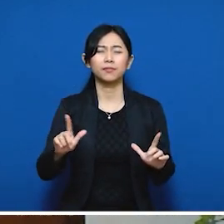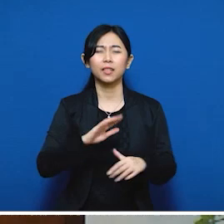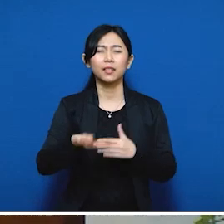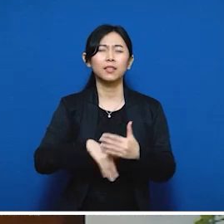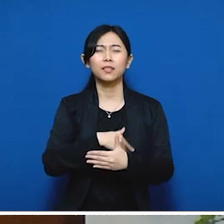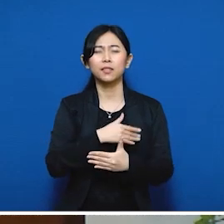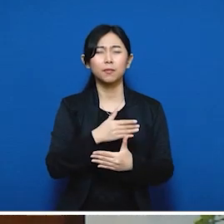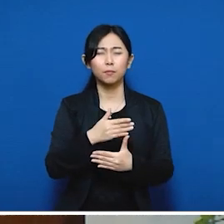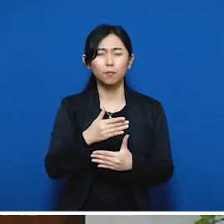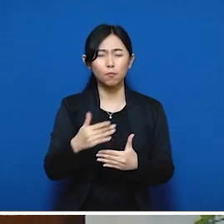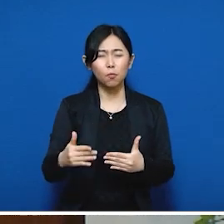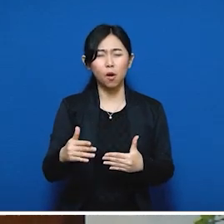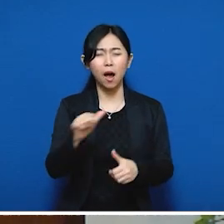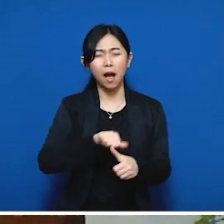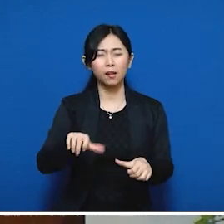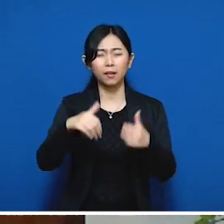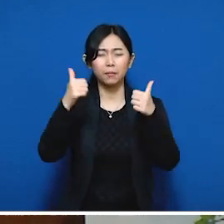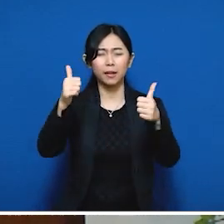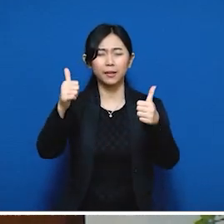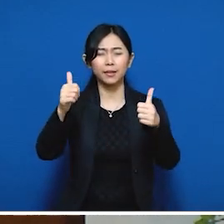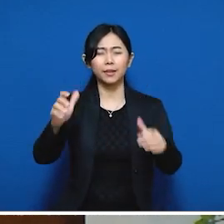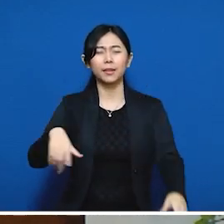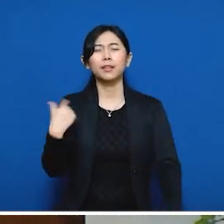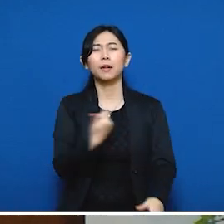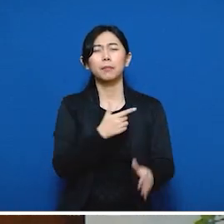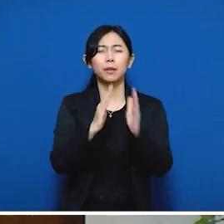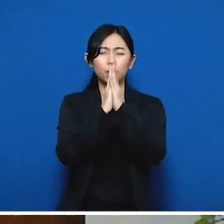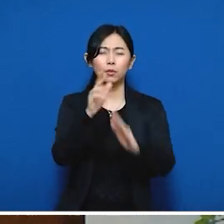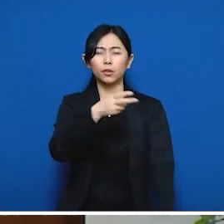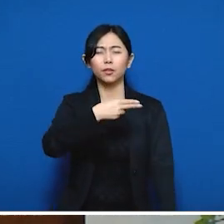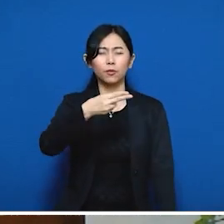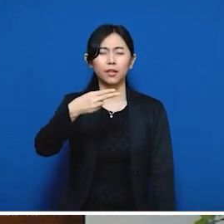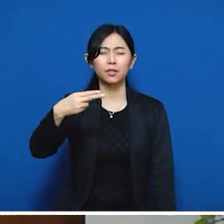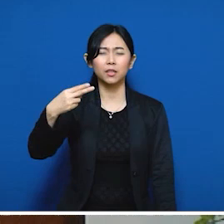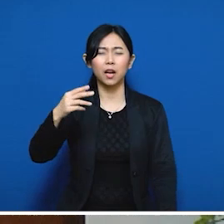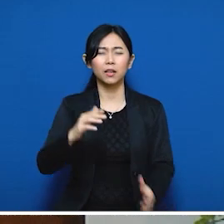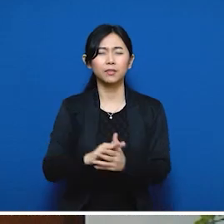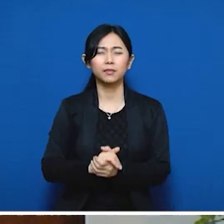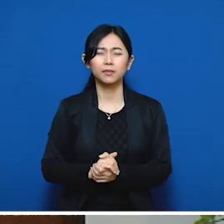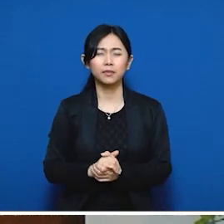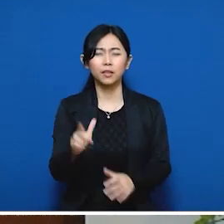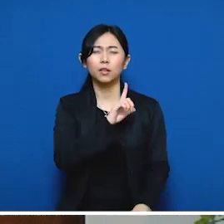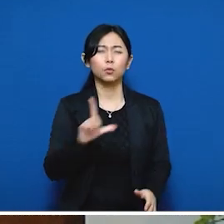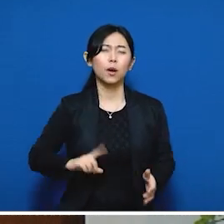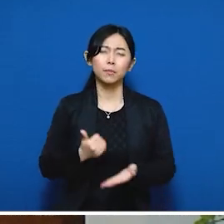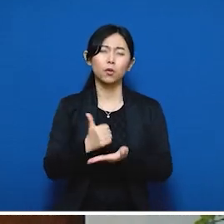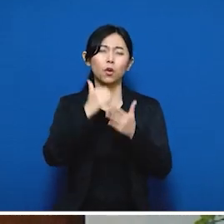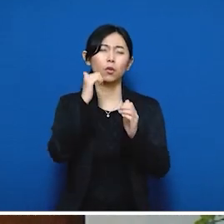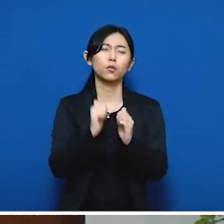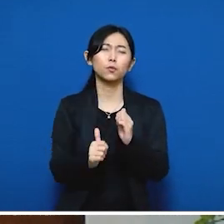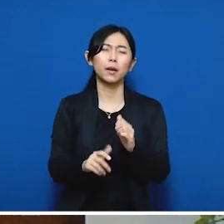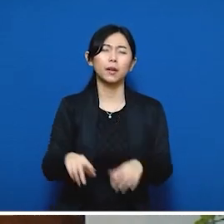segala kemungkinan itu bagi kami. Kami mau berdoa juga untuk bangsa dan negara kami. Tuhan tolong agar